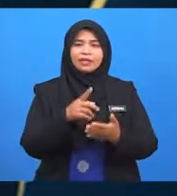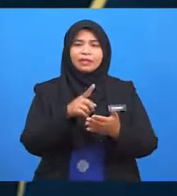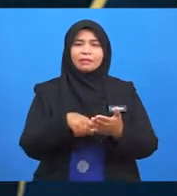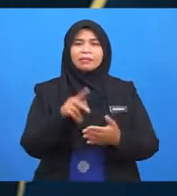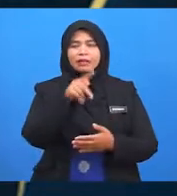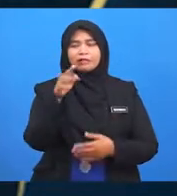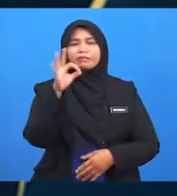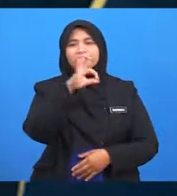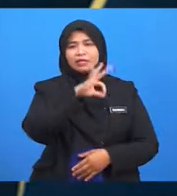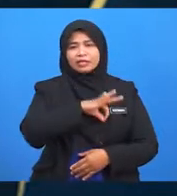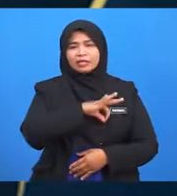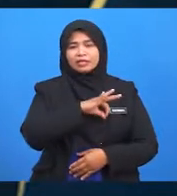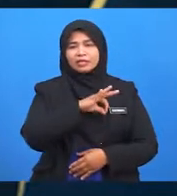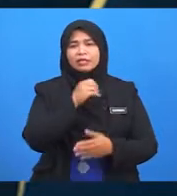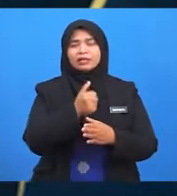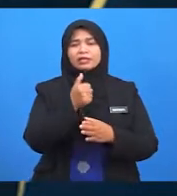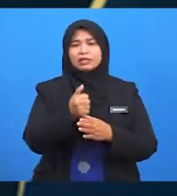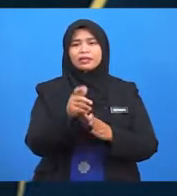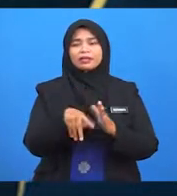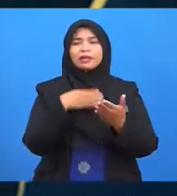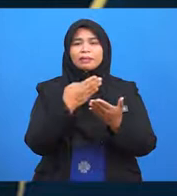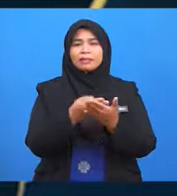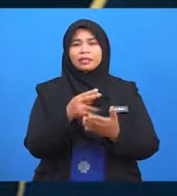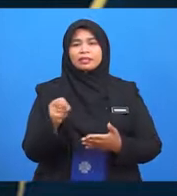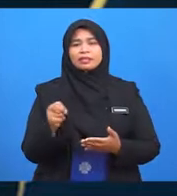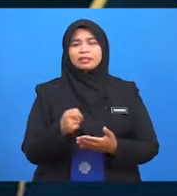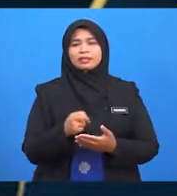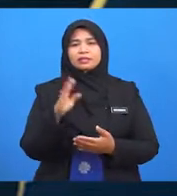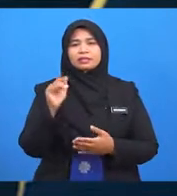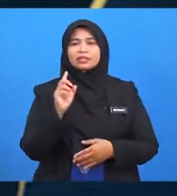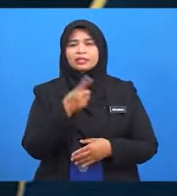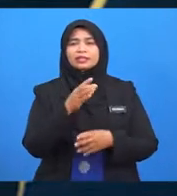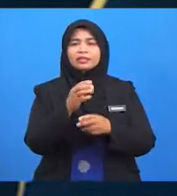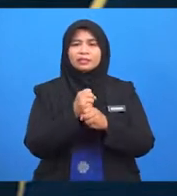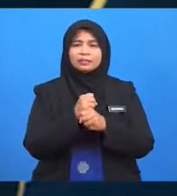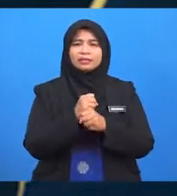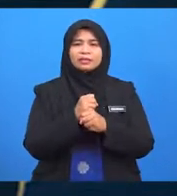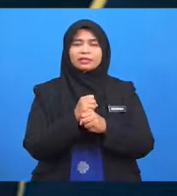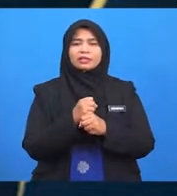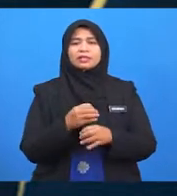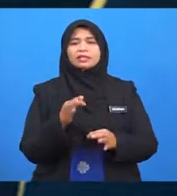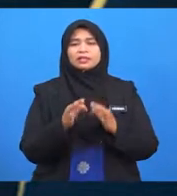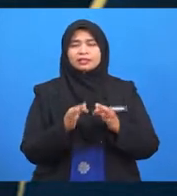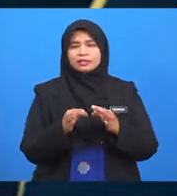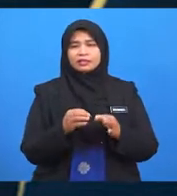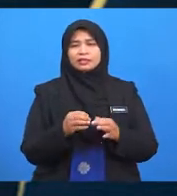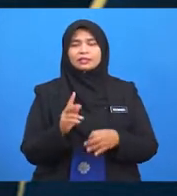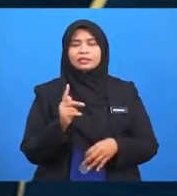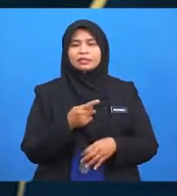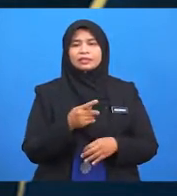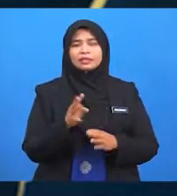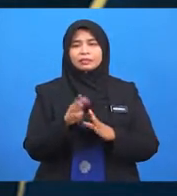Apakah faedah atau kebaikan yang kita dapat sekiranya